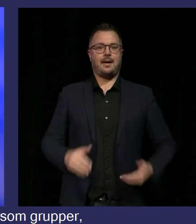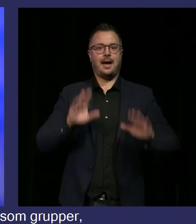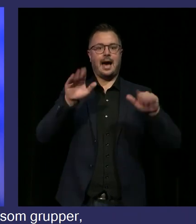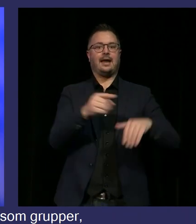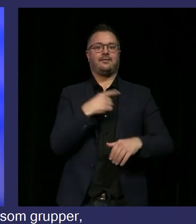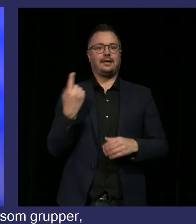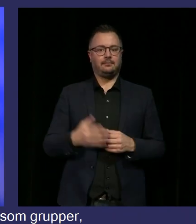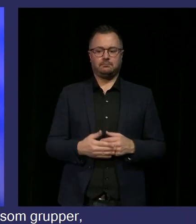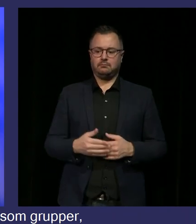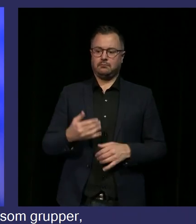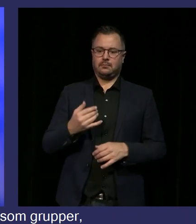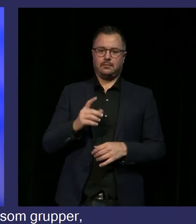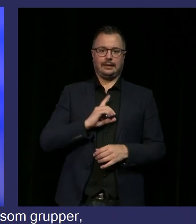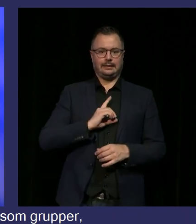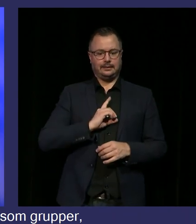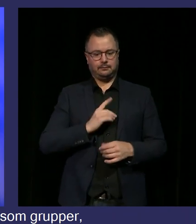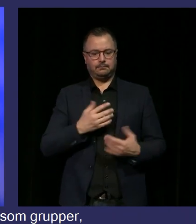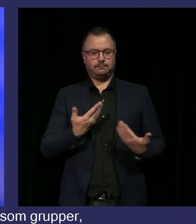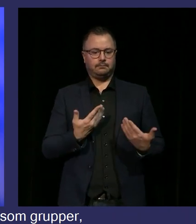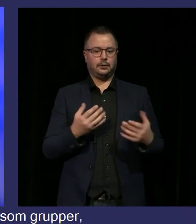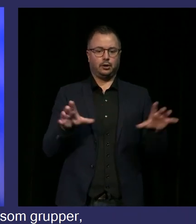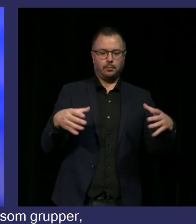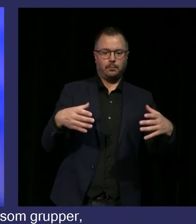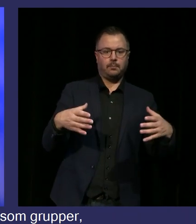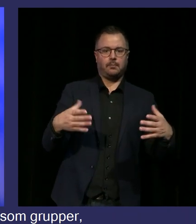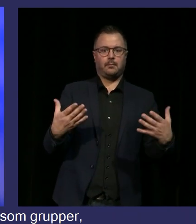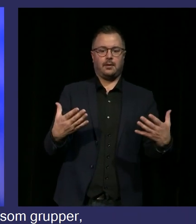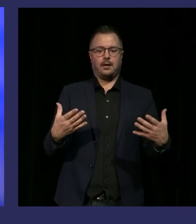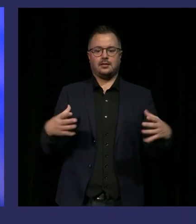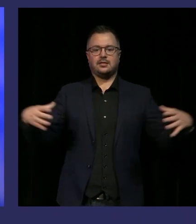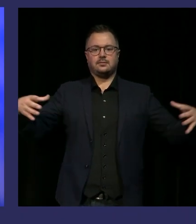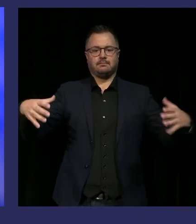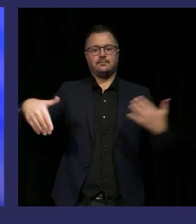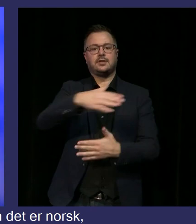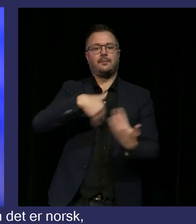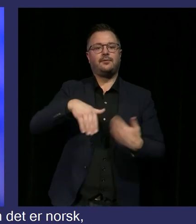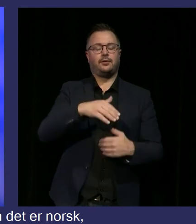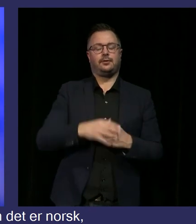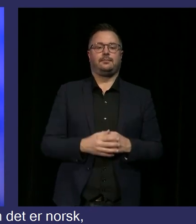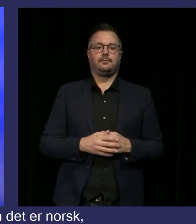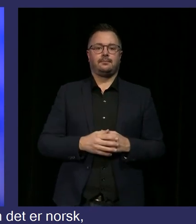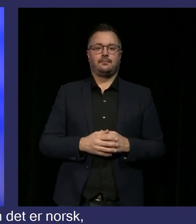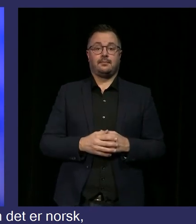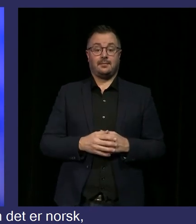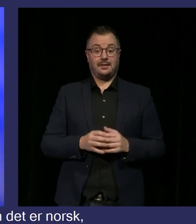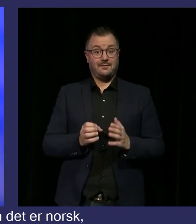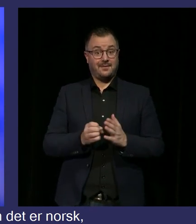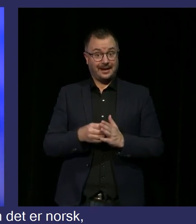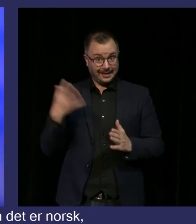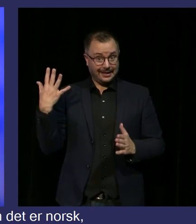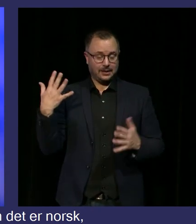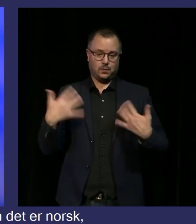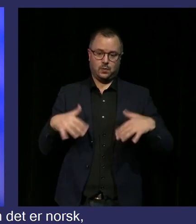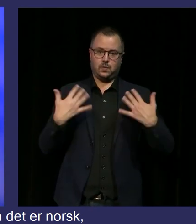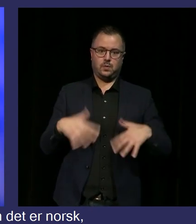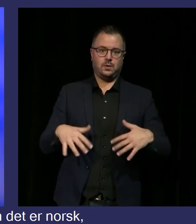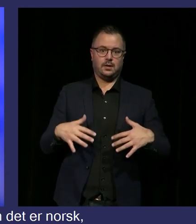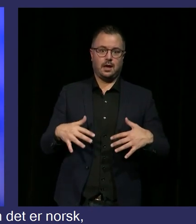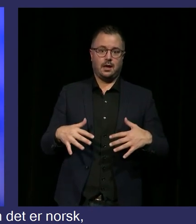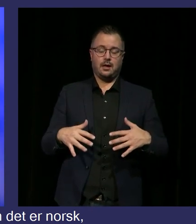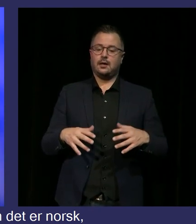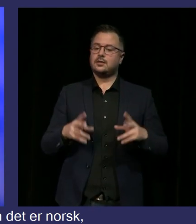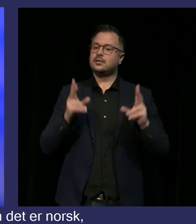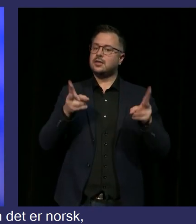som individer, hvem vi som grupper, og hvem vi som samfunn. Og den verdien den samme, enten